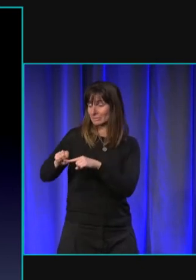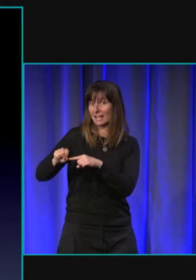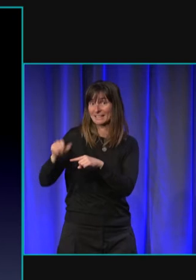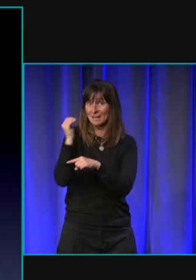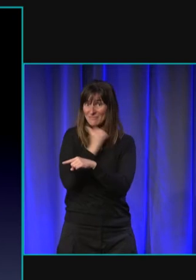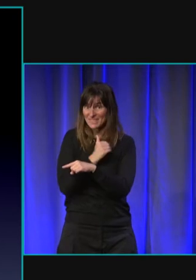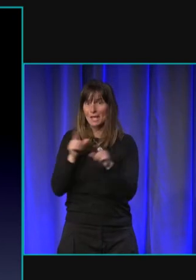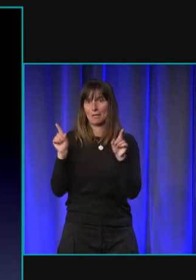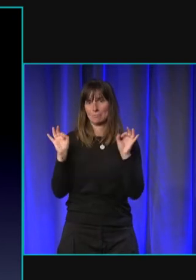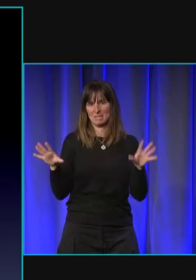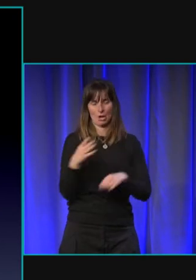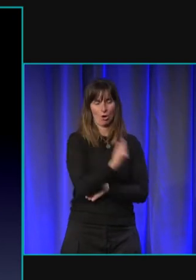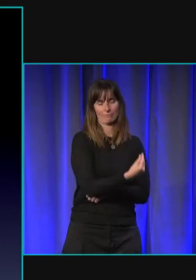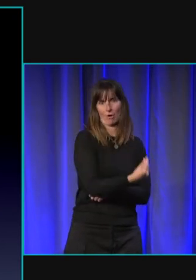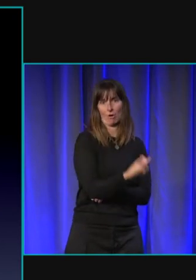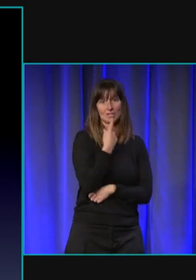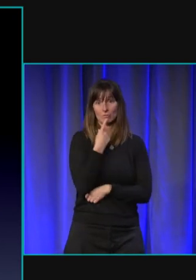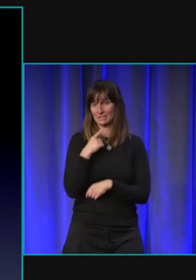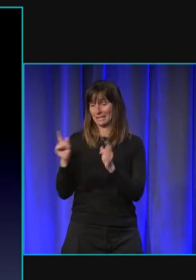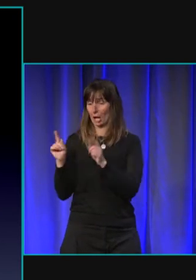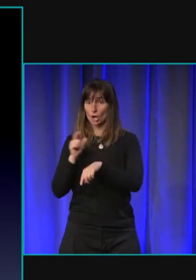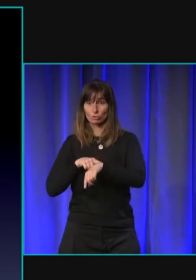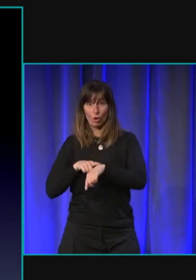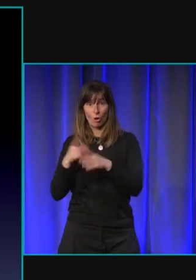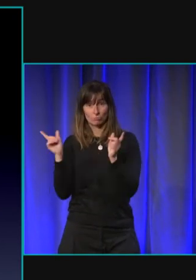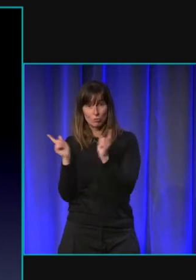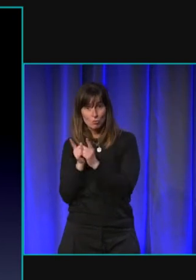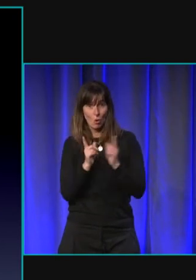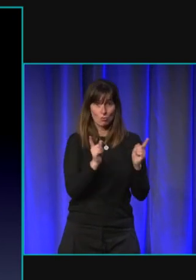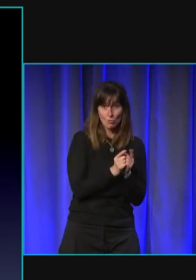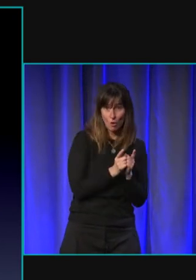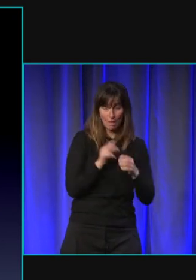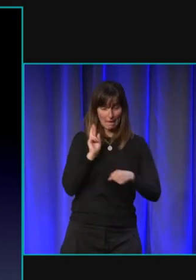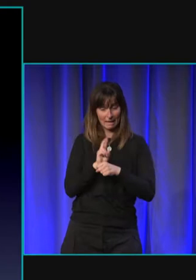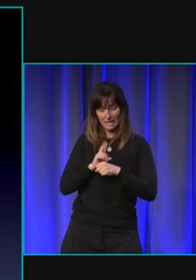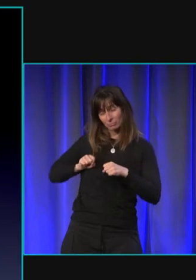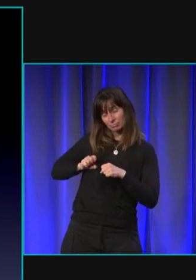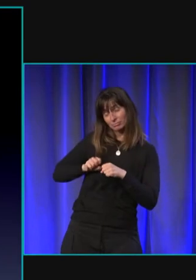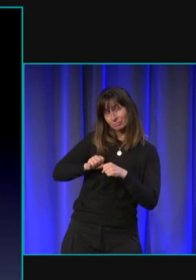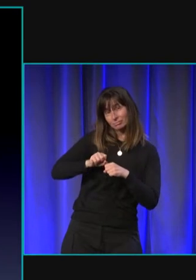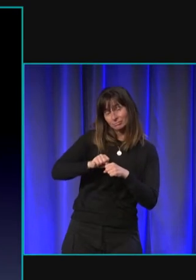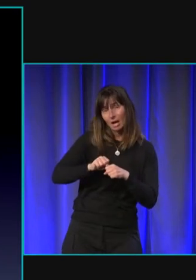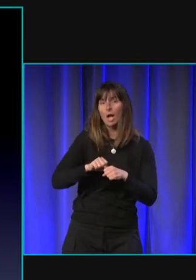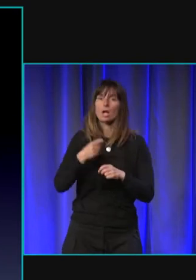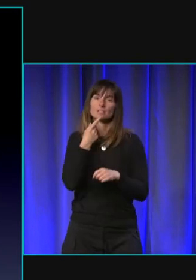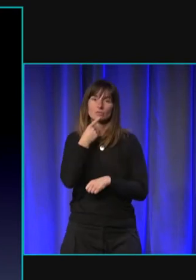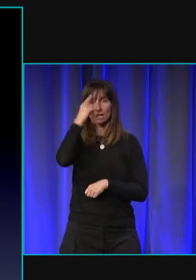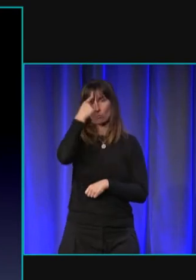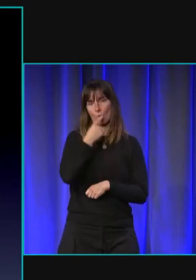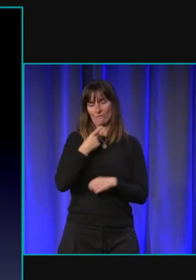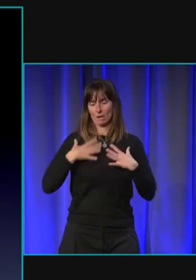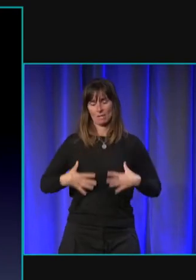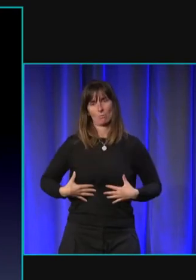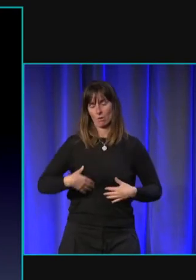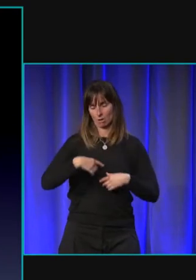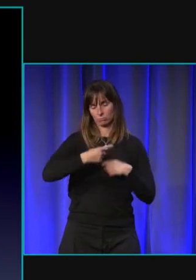des enfants. Donc il leur faut à peu près le même temps pour régénérer la moitié des réserves. Donc encore une fois, un profil métabolique complètement